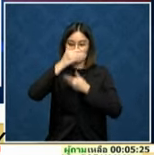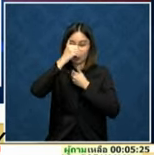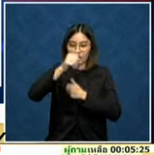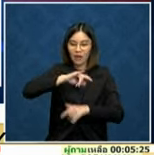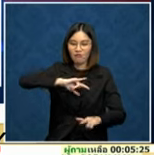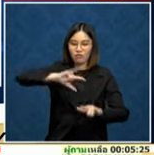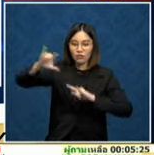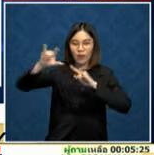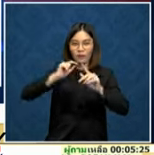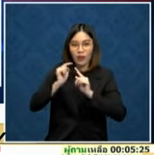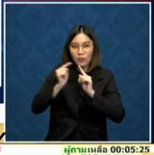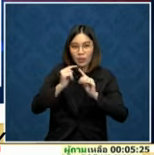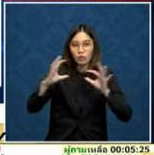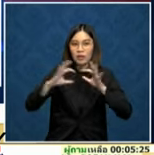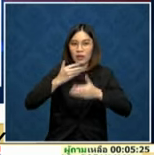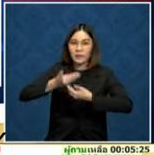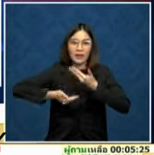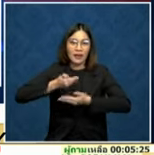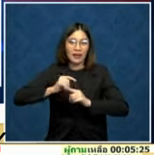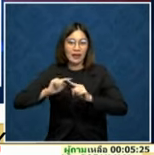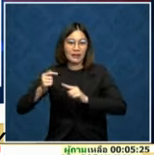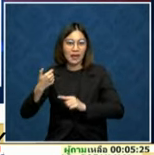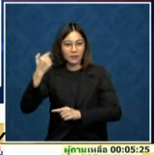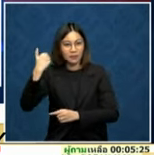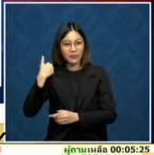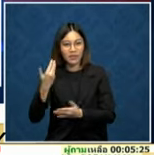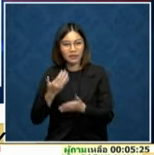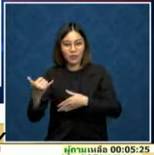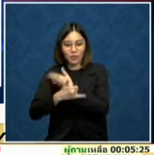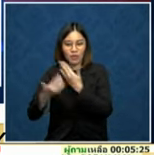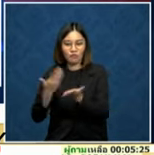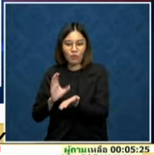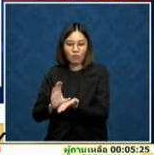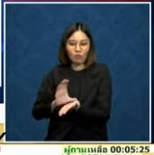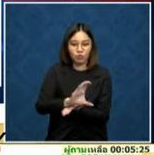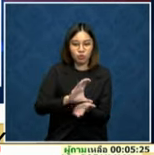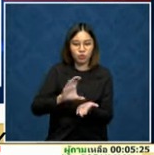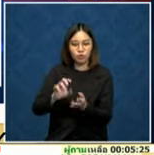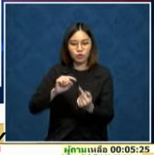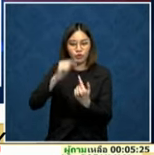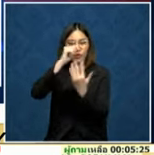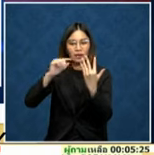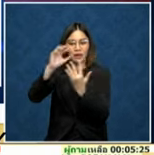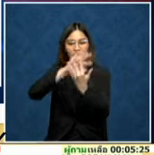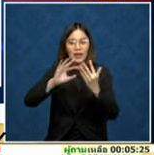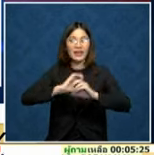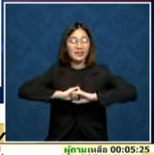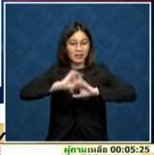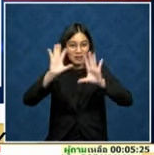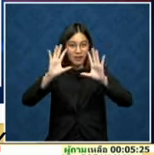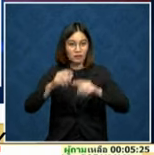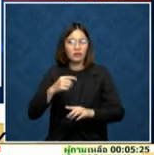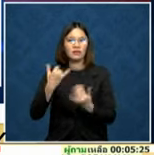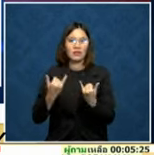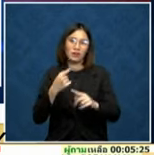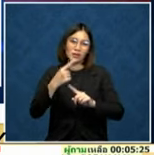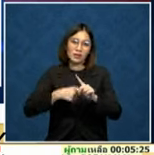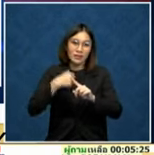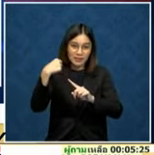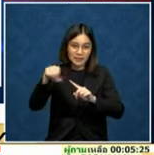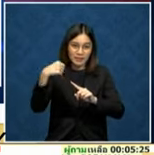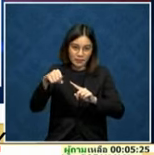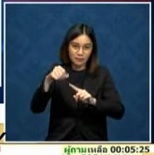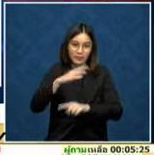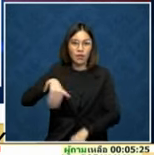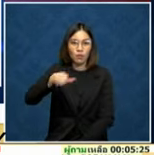-ch- drivenพืนจะให้มีการโงทุนจากตามปเทศเข้ามาเป็รประทำ แต่อย่หนาก็ตามคครัเพร่สิบเดือนเท่านyeah het